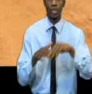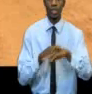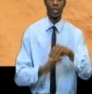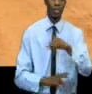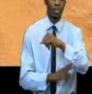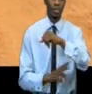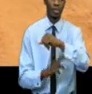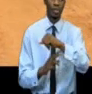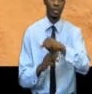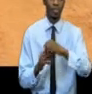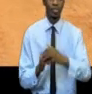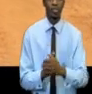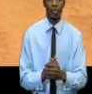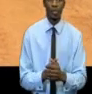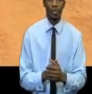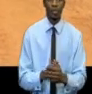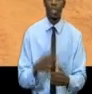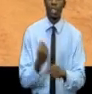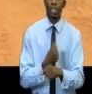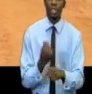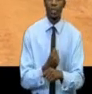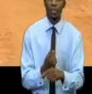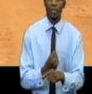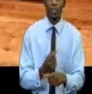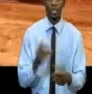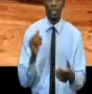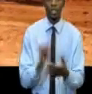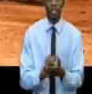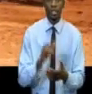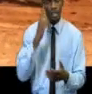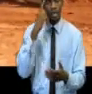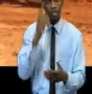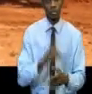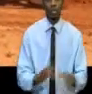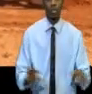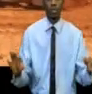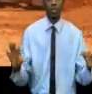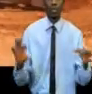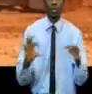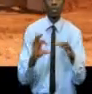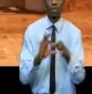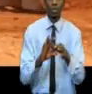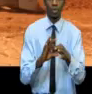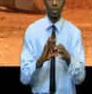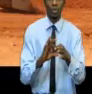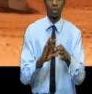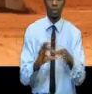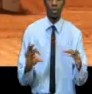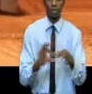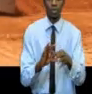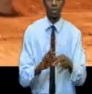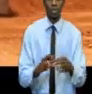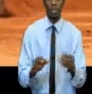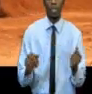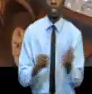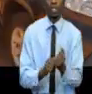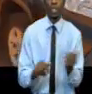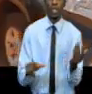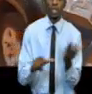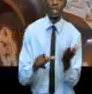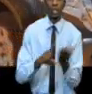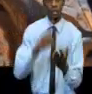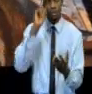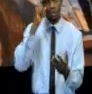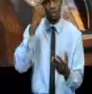finition. Les travaux consistent à rembler l'ancien lit de la rivière au niveau de la chaussée. Le commissaire spécial adjoint